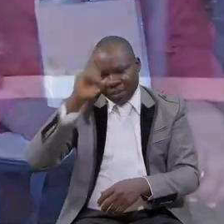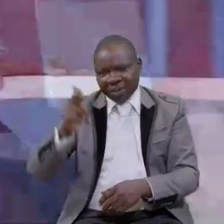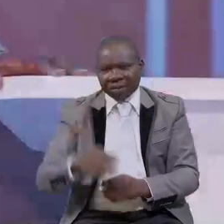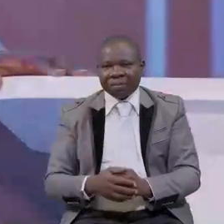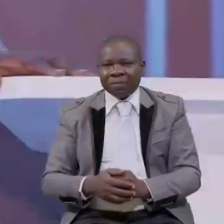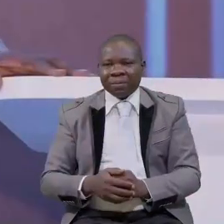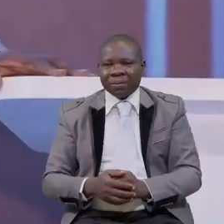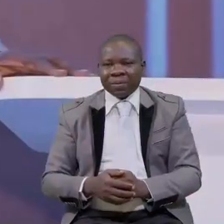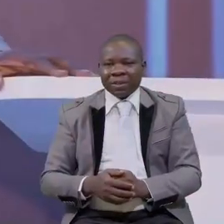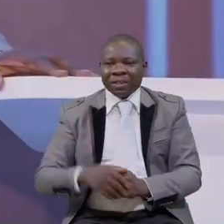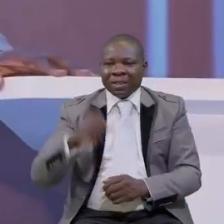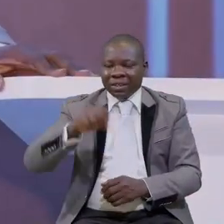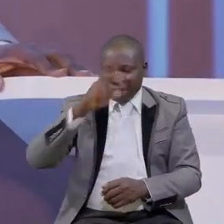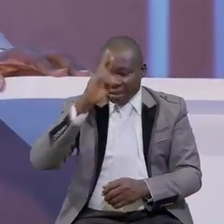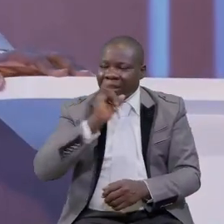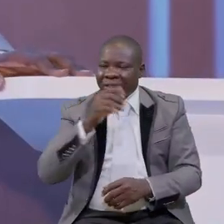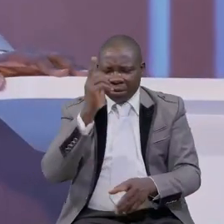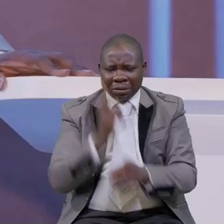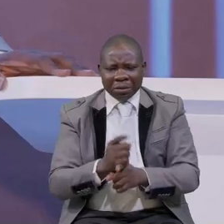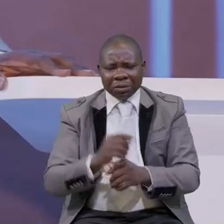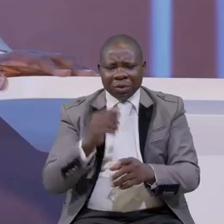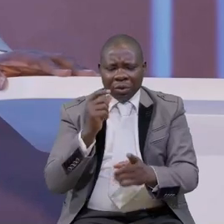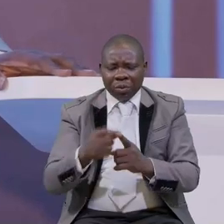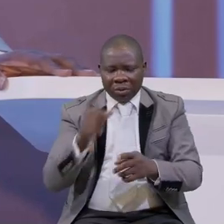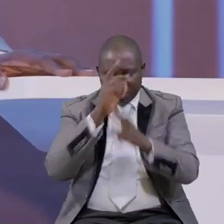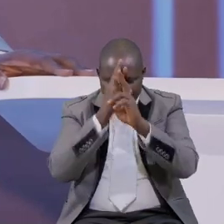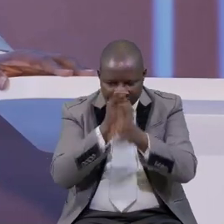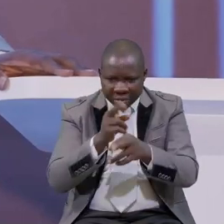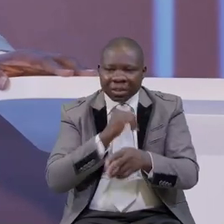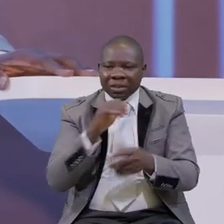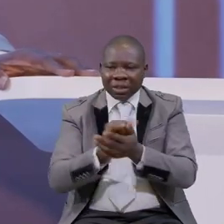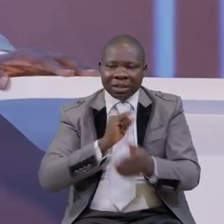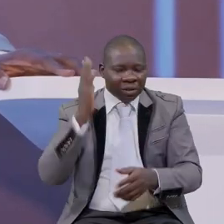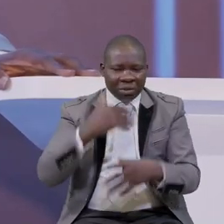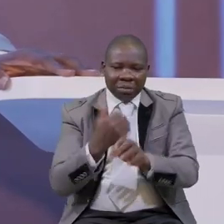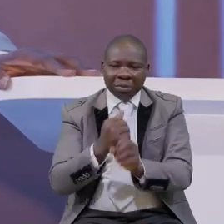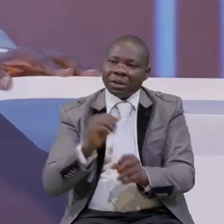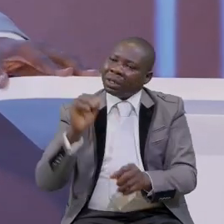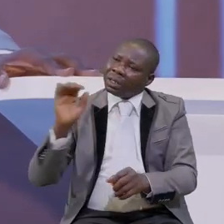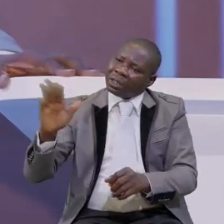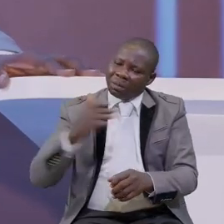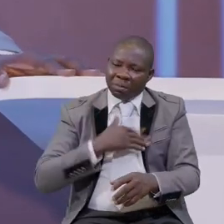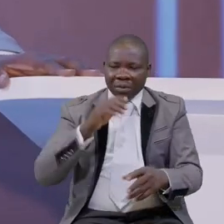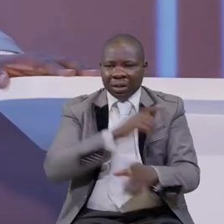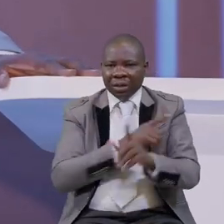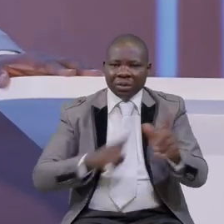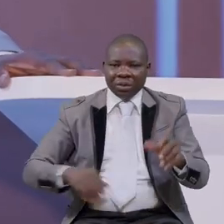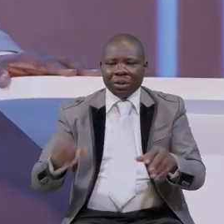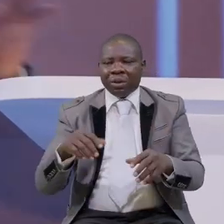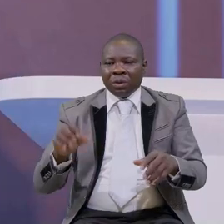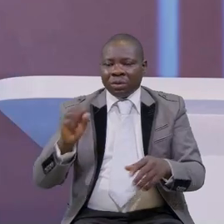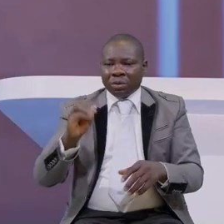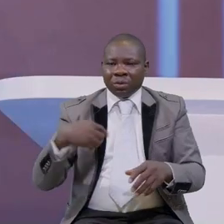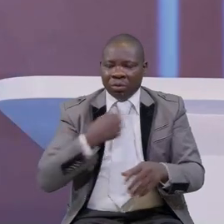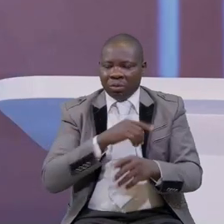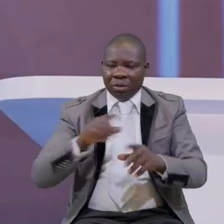Oui, c'est le respect normal. Ça ne veut pas dire que je vais faire de lui mon Seigneur. Et nous sommes arrivés